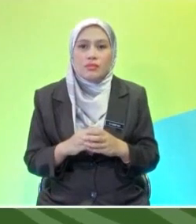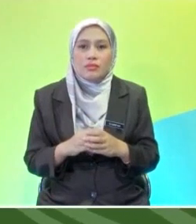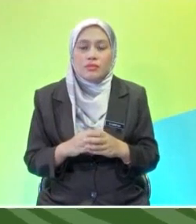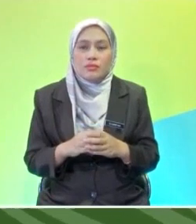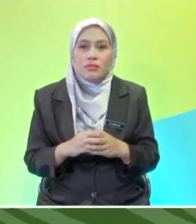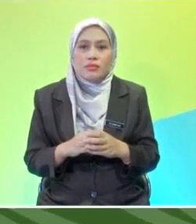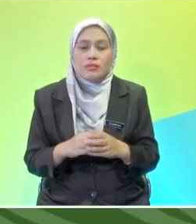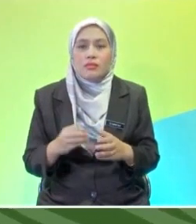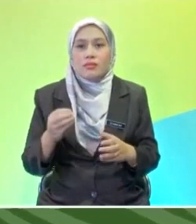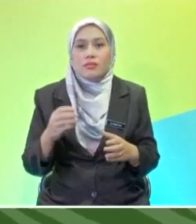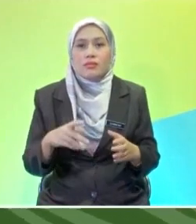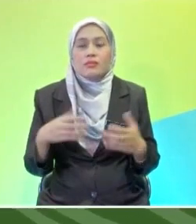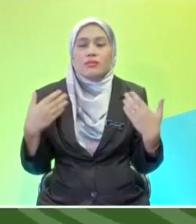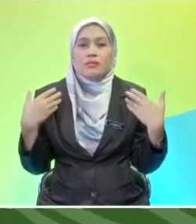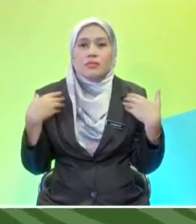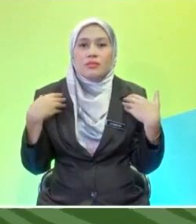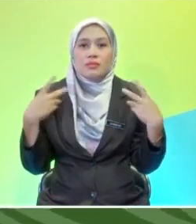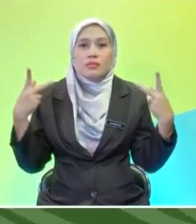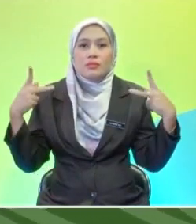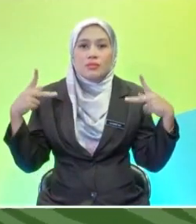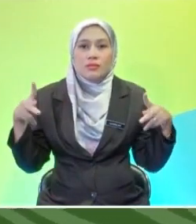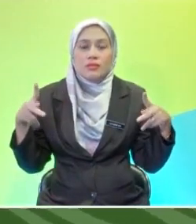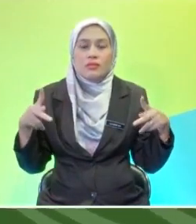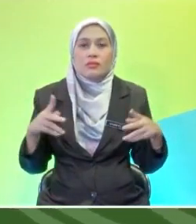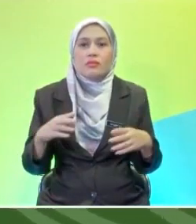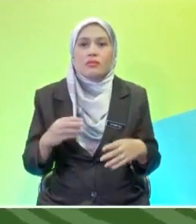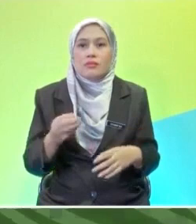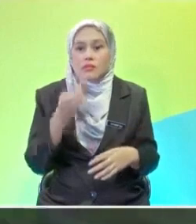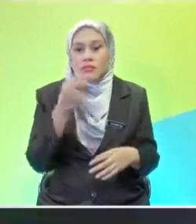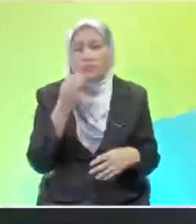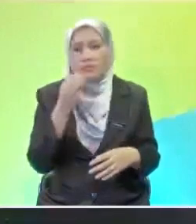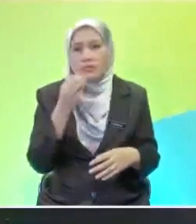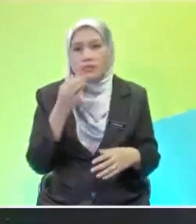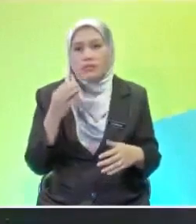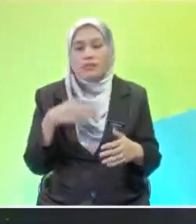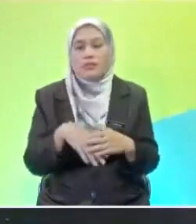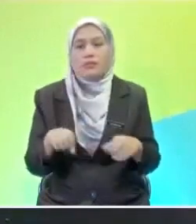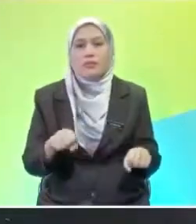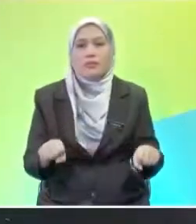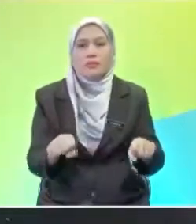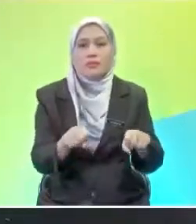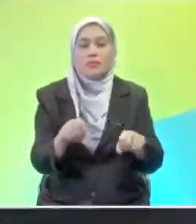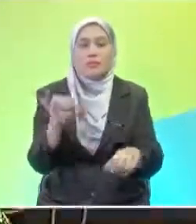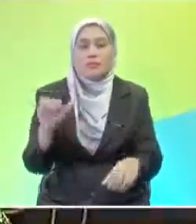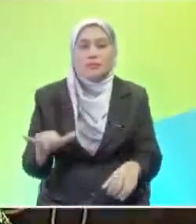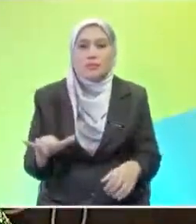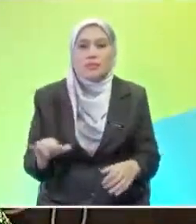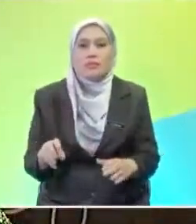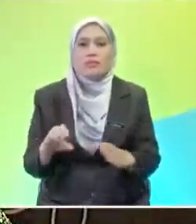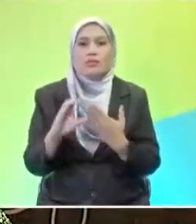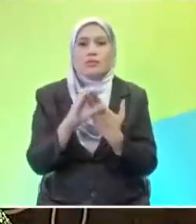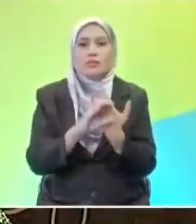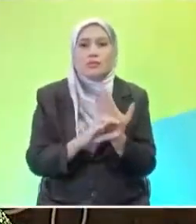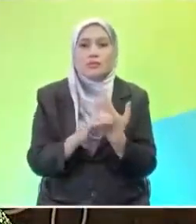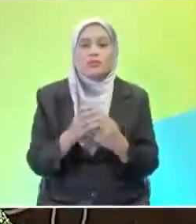tersedap kedai makanan di dalam sungai yang cetek. Okey, terima kasih Rashmita. Dia berusaha juga nak menghabiskan